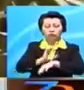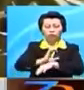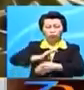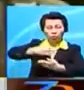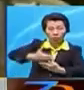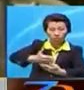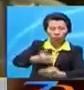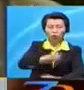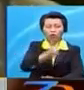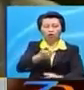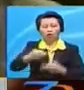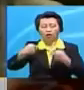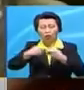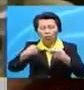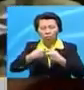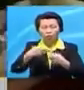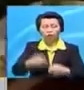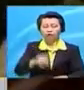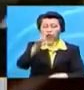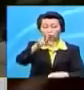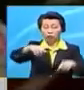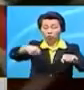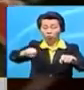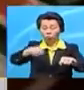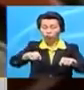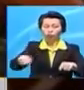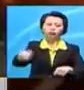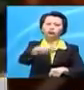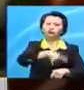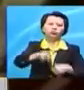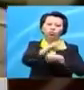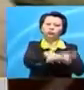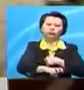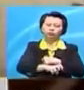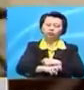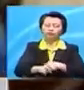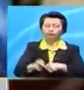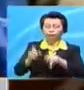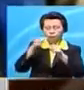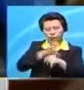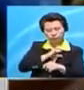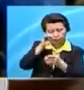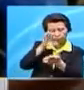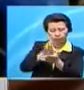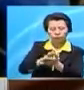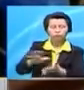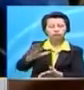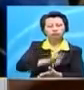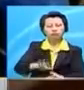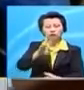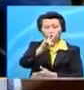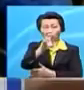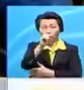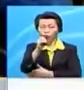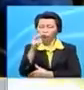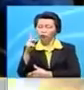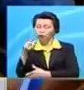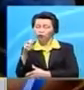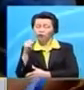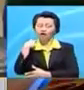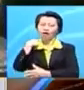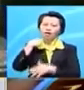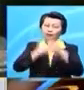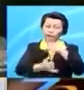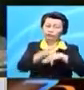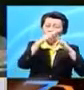dan peralatan elektrik serta tiga buah motosikal. Hasil penahanan suspek, polis percaya sekurang-kurangnya 20 kes samun,